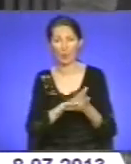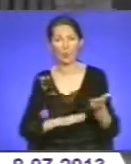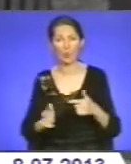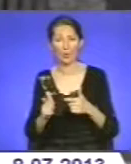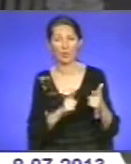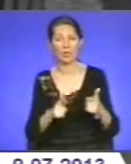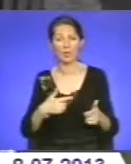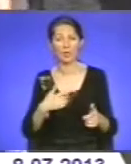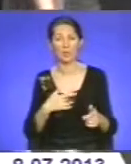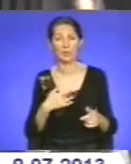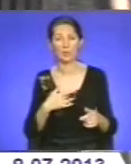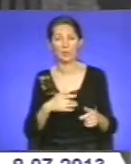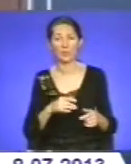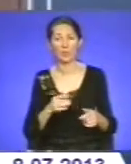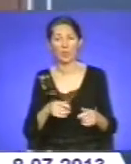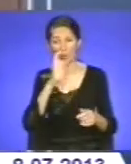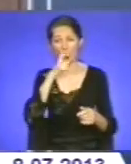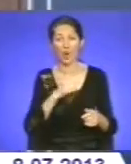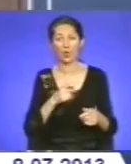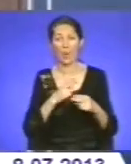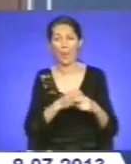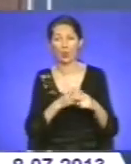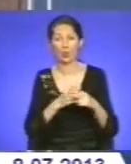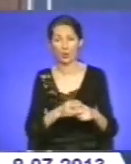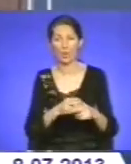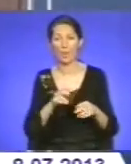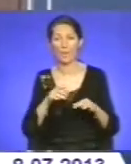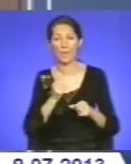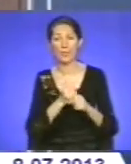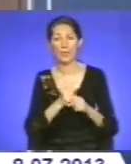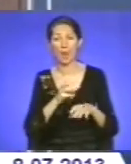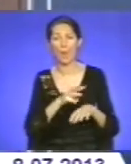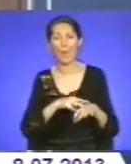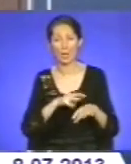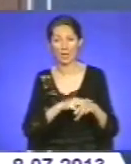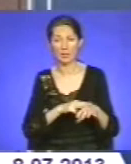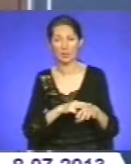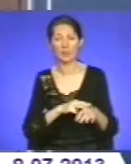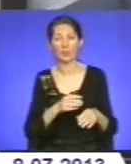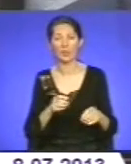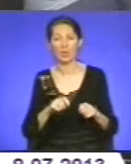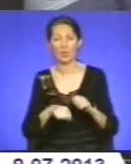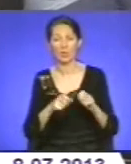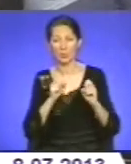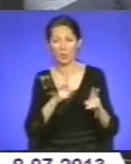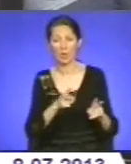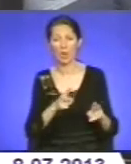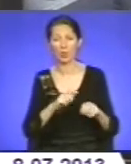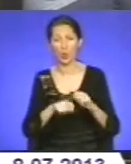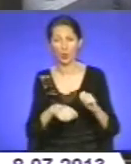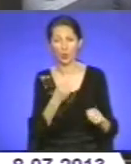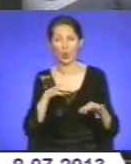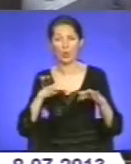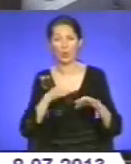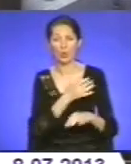законним діям працівників міліції, намагався спричинити їм тілесні ушкодження. Навмисно пошкодив службовий транспорт міліціонерів.